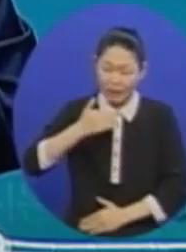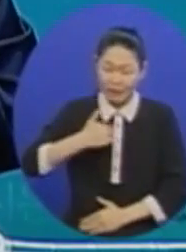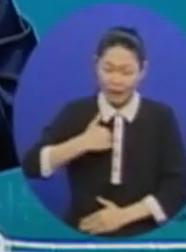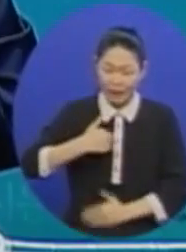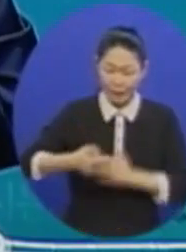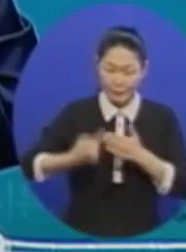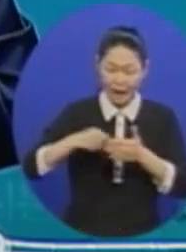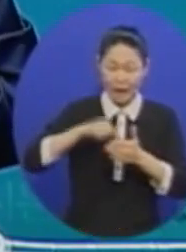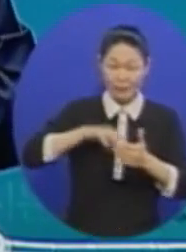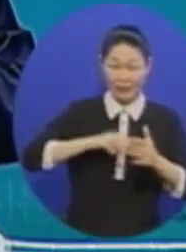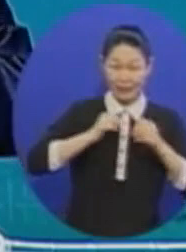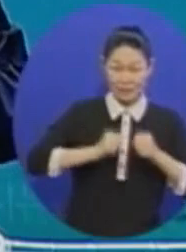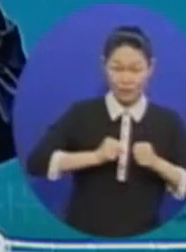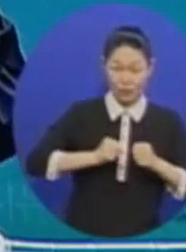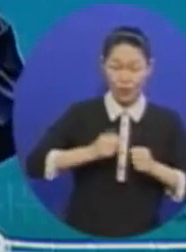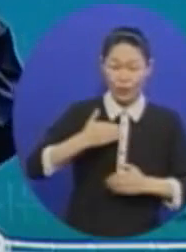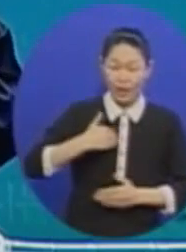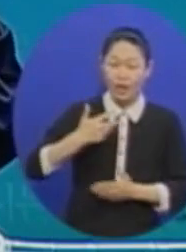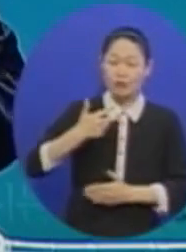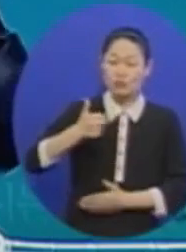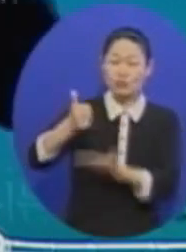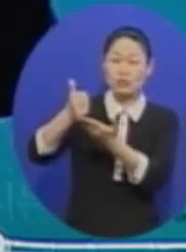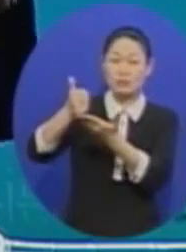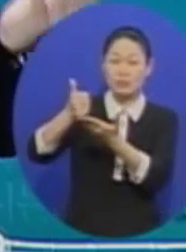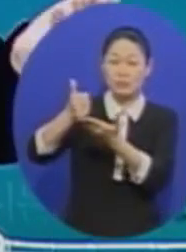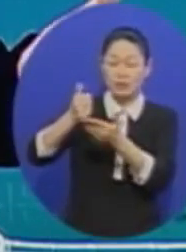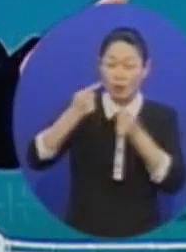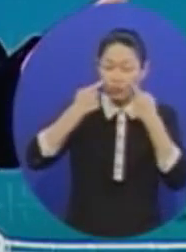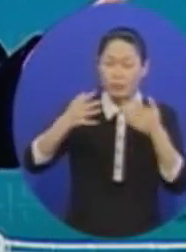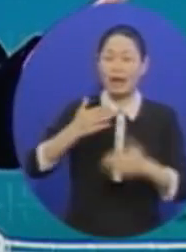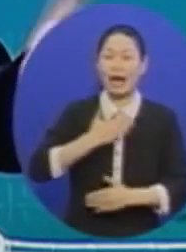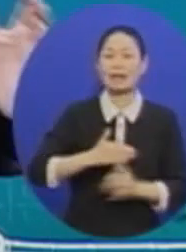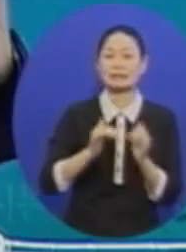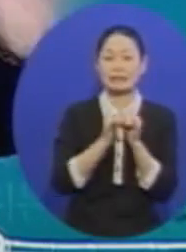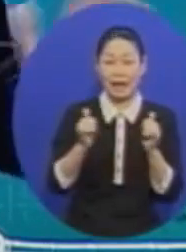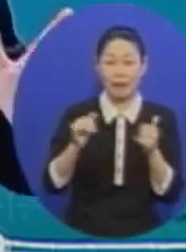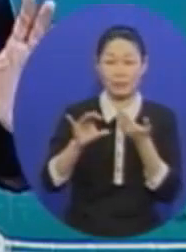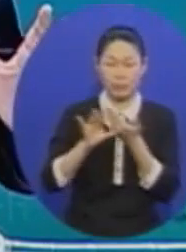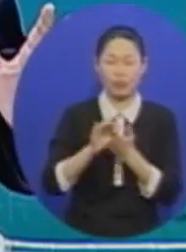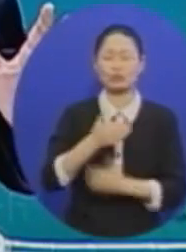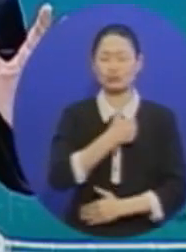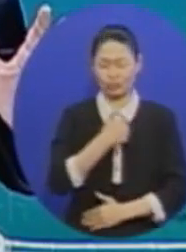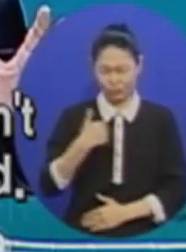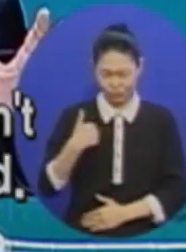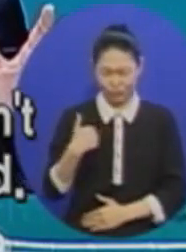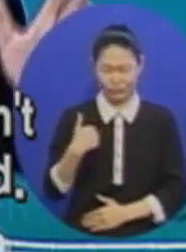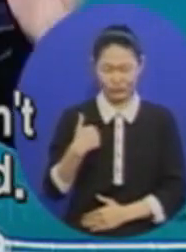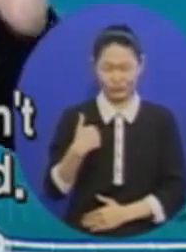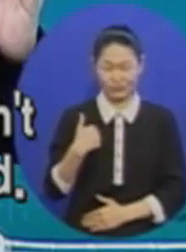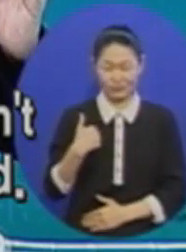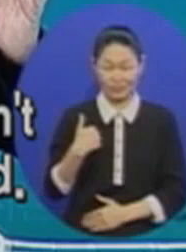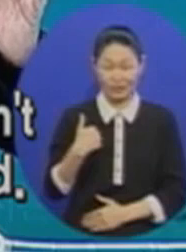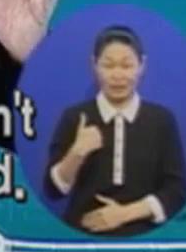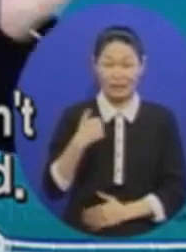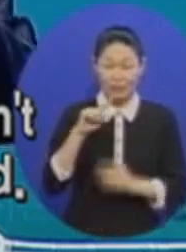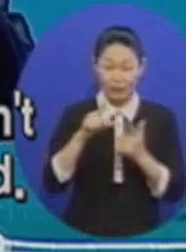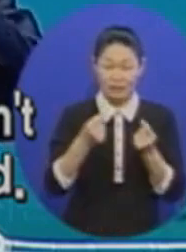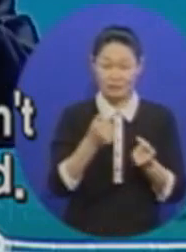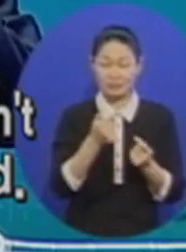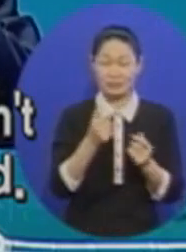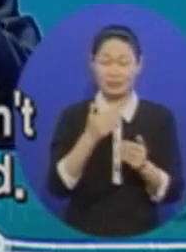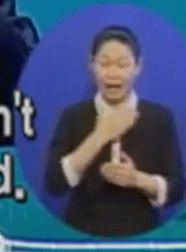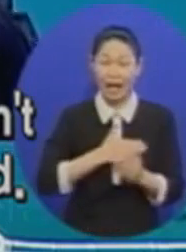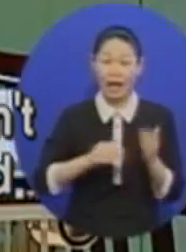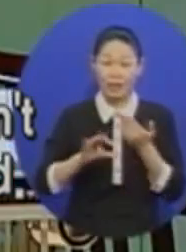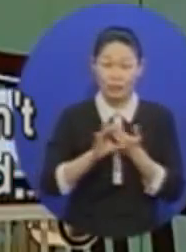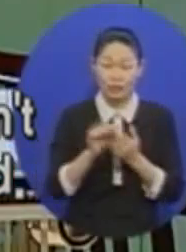마음에 계시고 내 주님이신 것을 분명하게 아는 사람이면 추억을 해요 그러면 더 이상